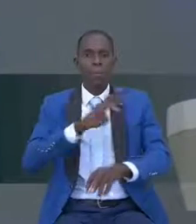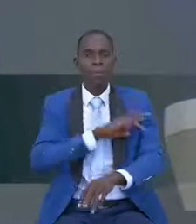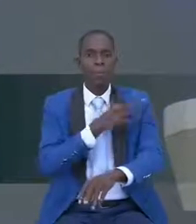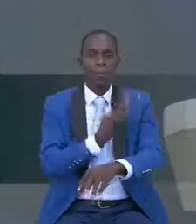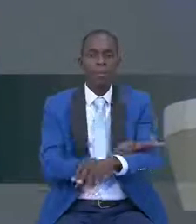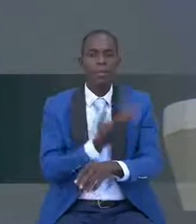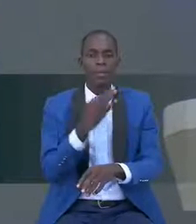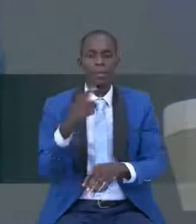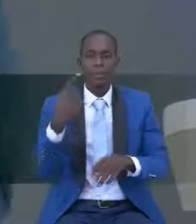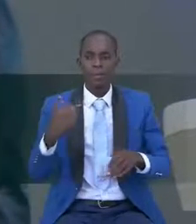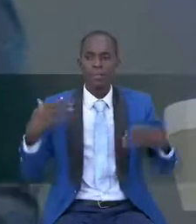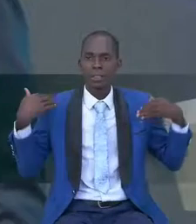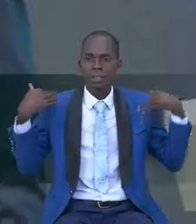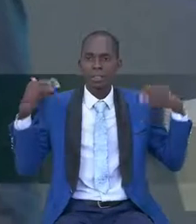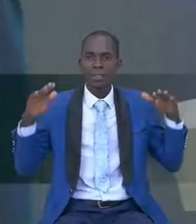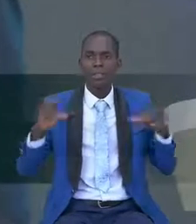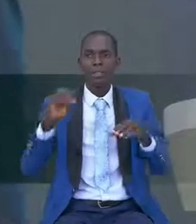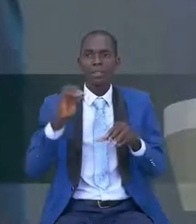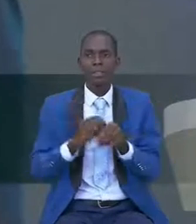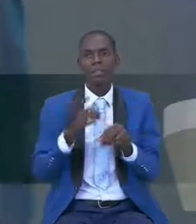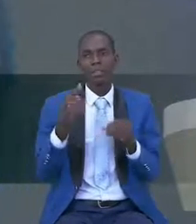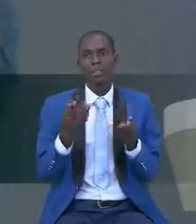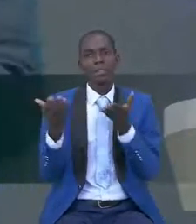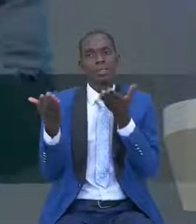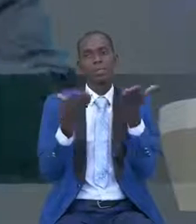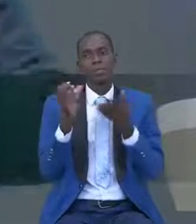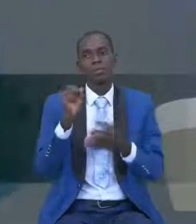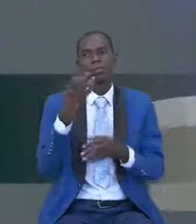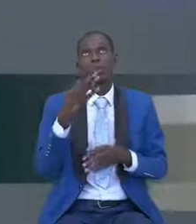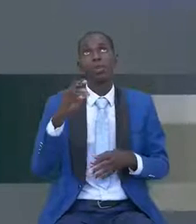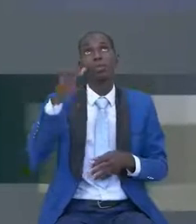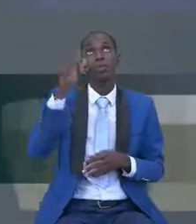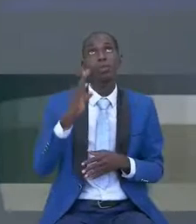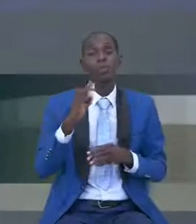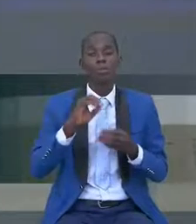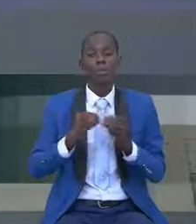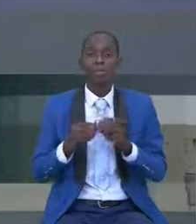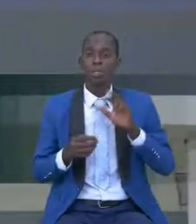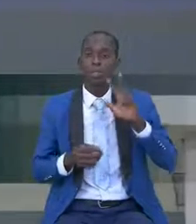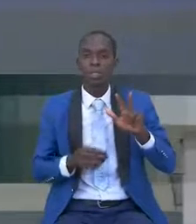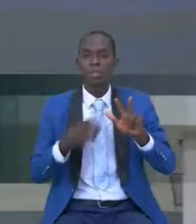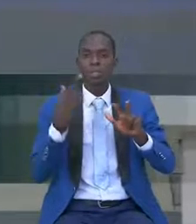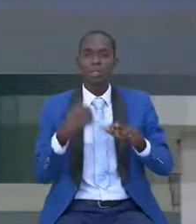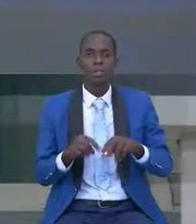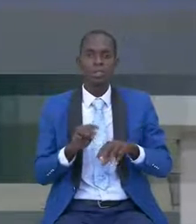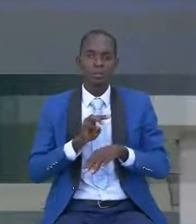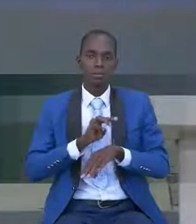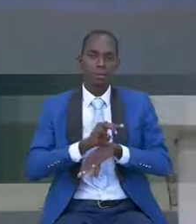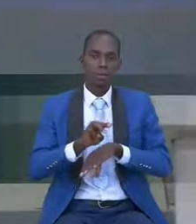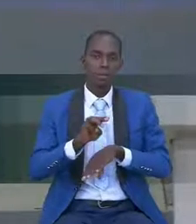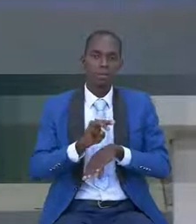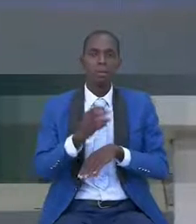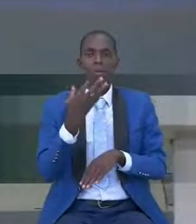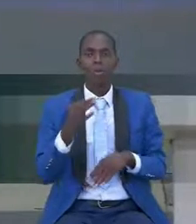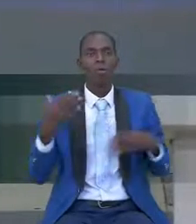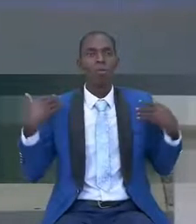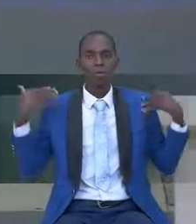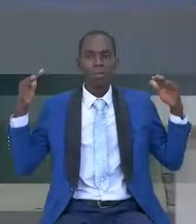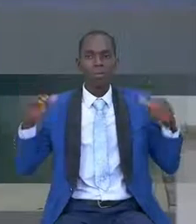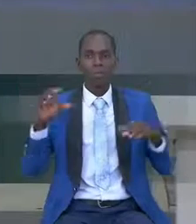des anges au service de Dieu. Troisième élément, le ministère des anges en tant